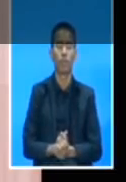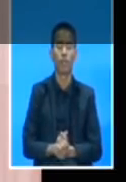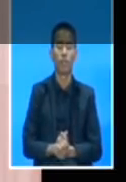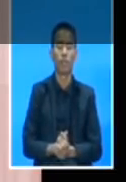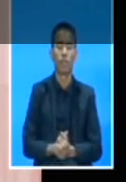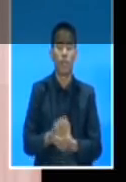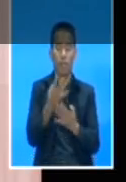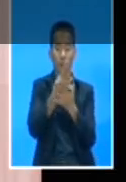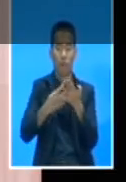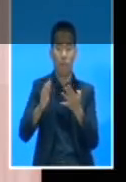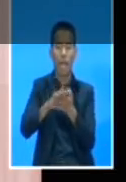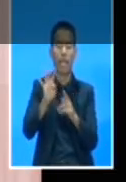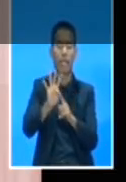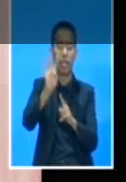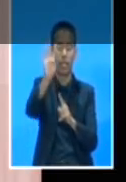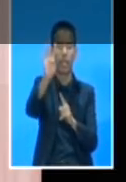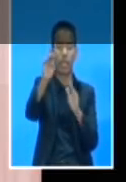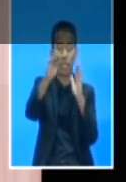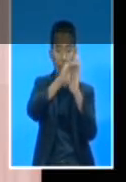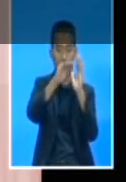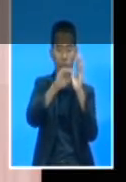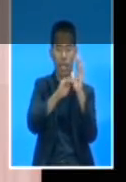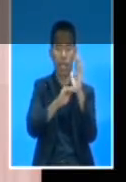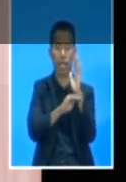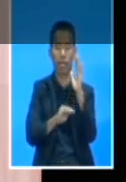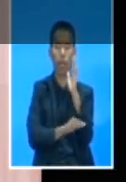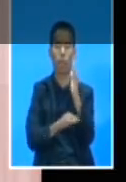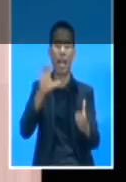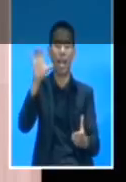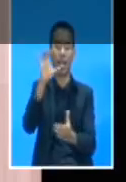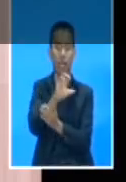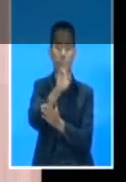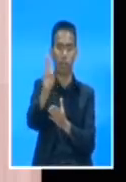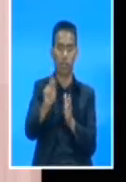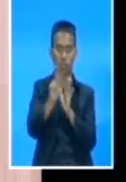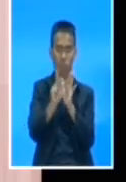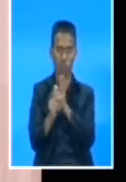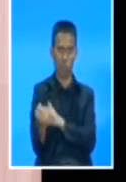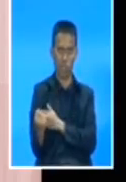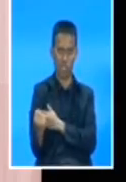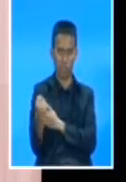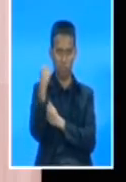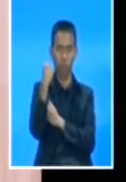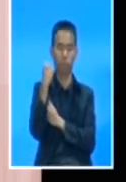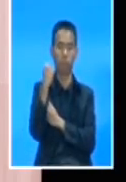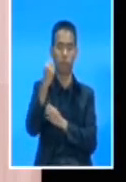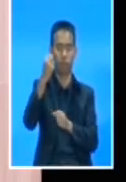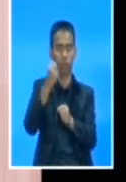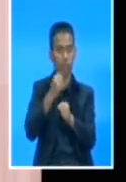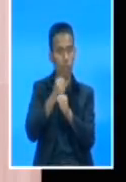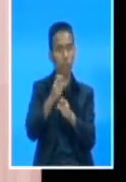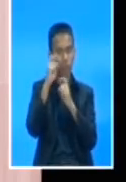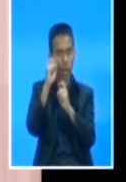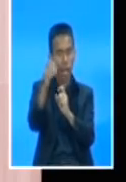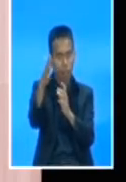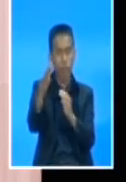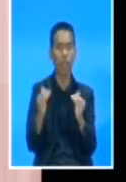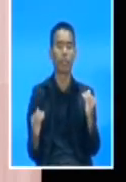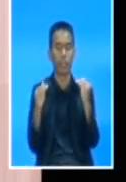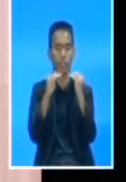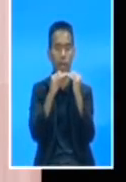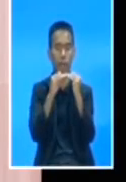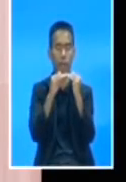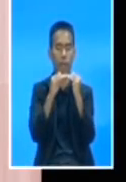ในแผนที่4เป็นเรื่องของกลไกในเพื่อให้การบังคับใช้กฎหมายได้อย่างเคร่งครัดสร้างความปลอดภัยและความเป็นธรรมให้กับสังค